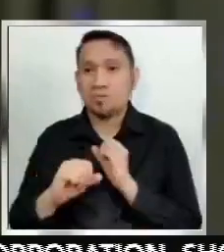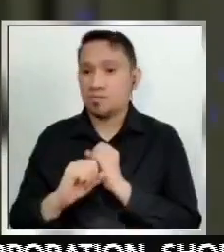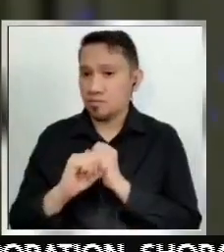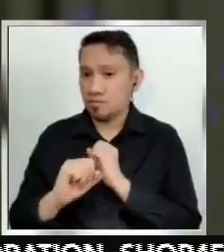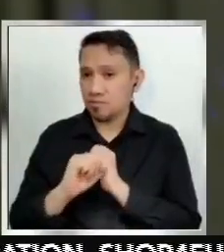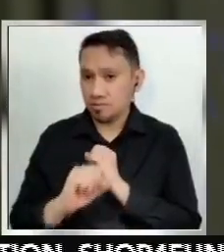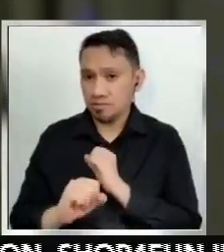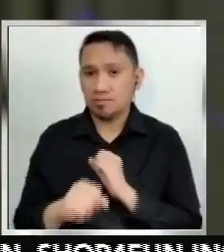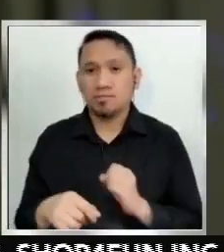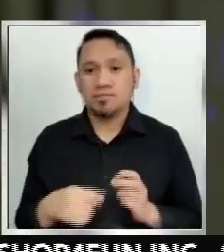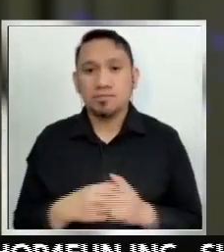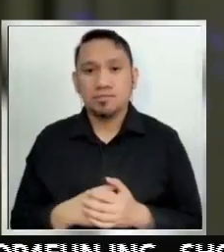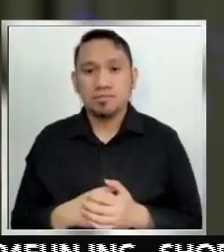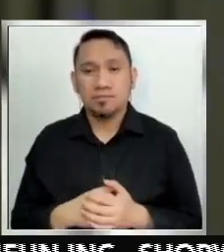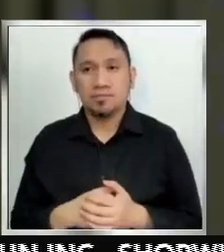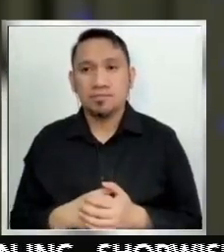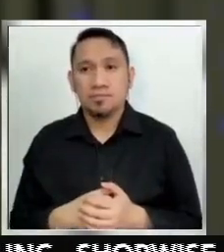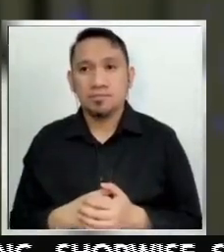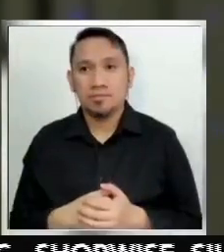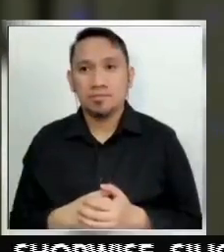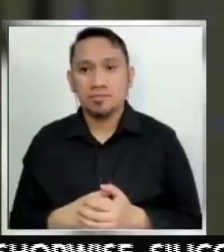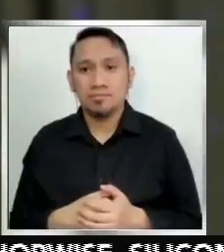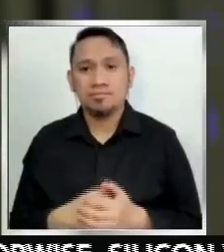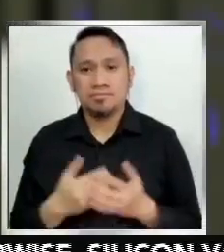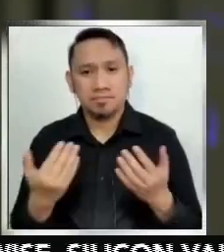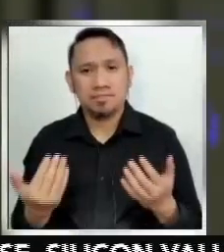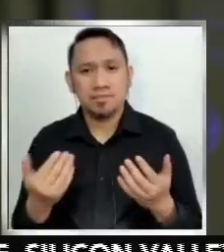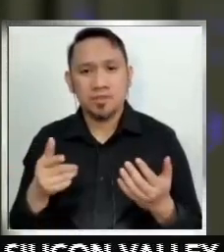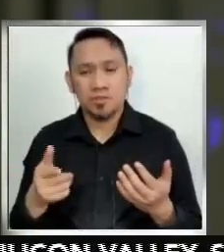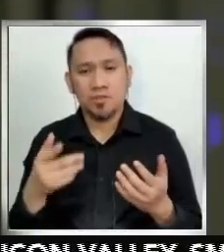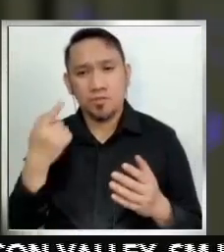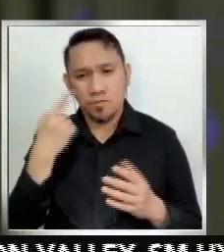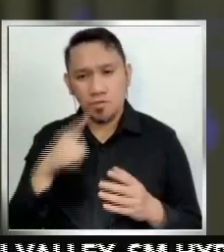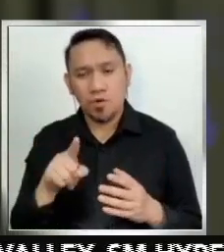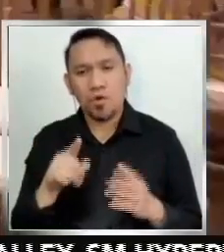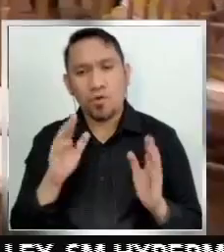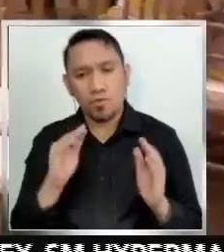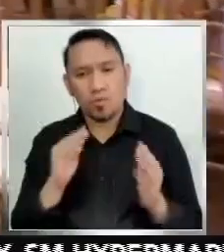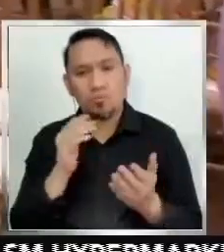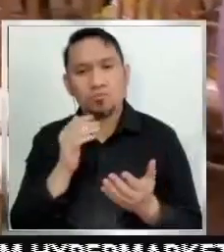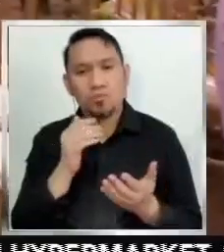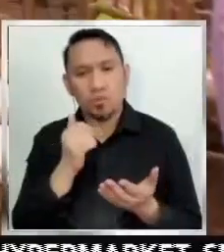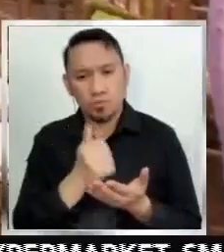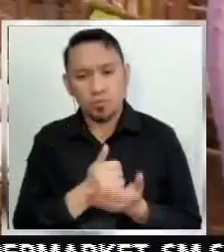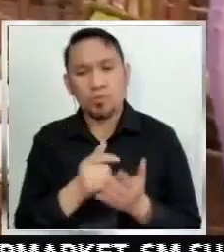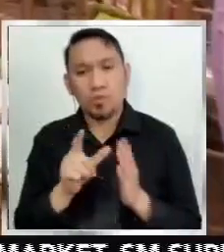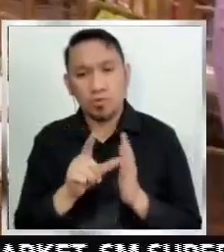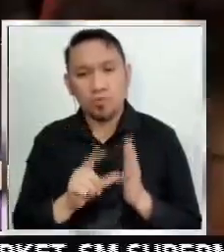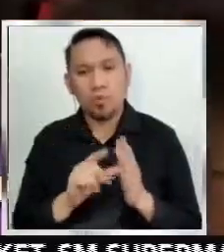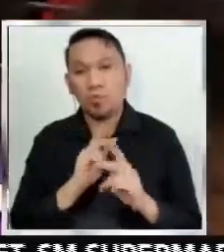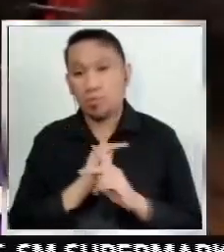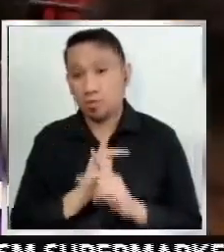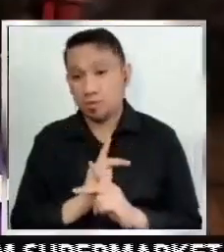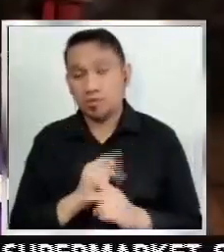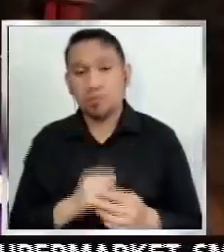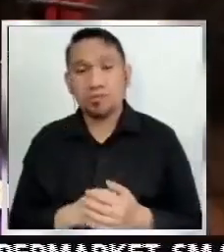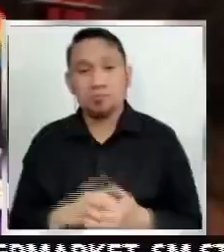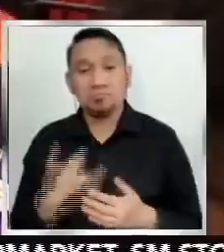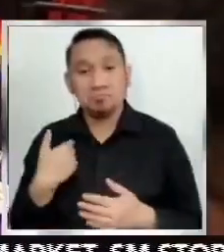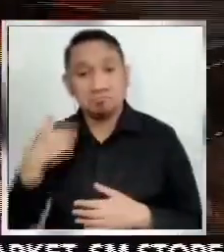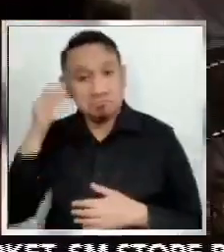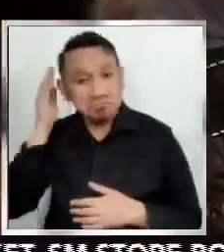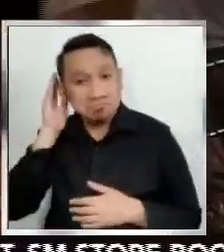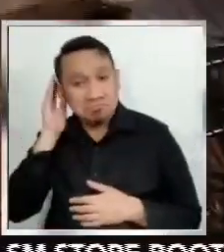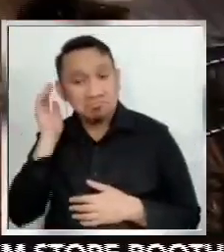paghahanap ng batas for protection. May isa pang hiling ang isang grupo na dumulo sa